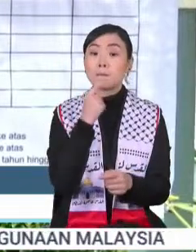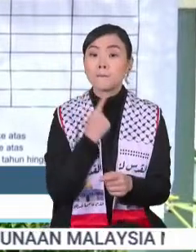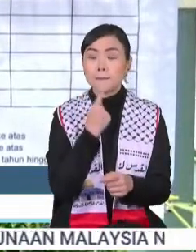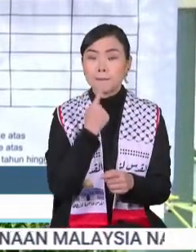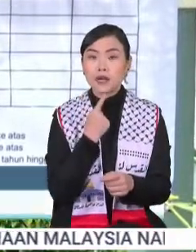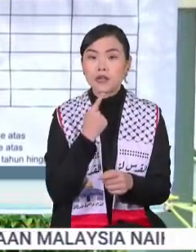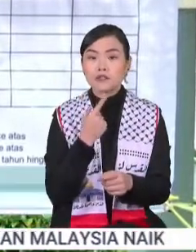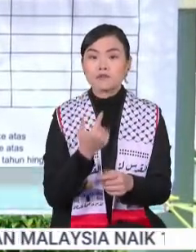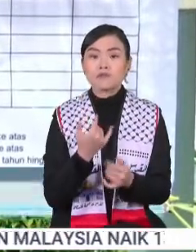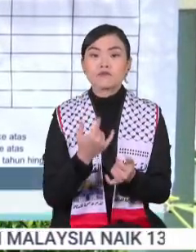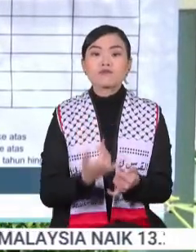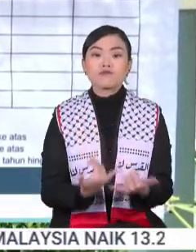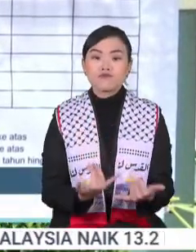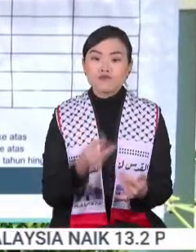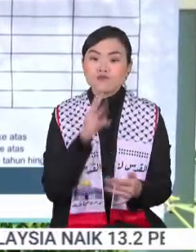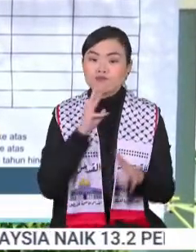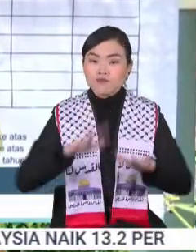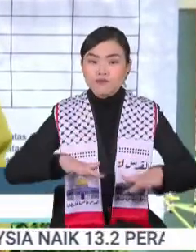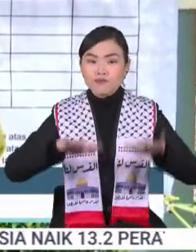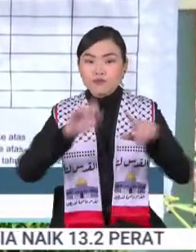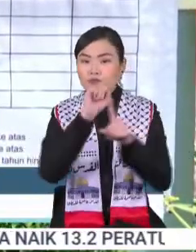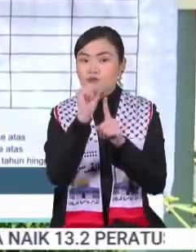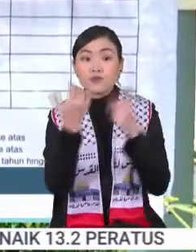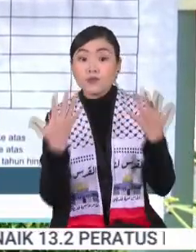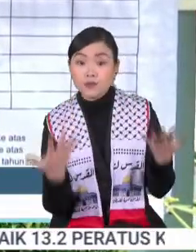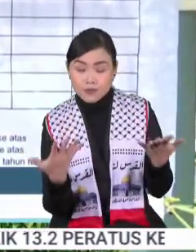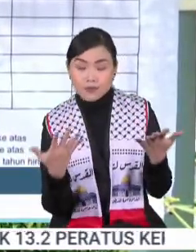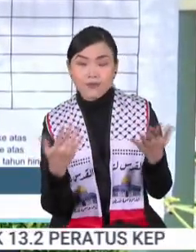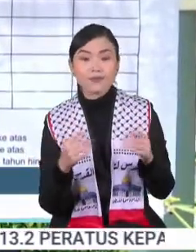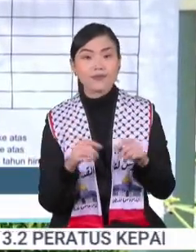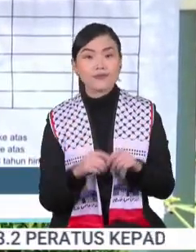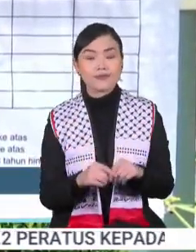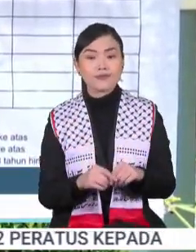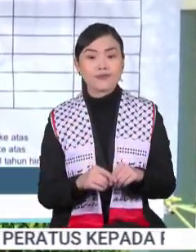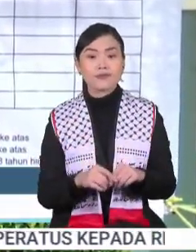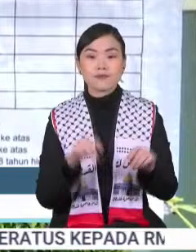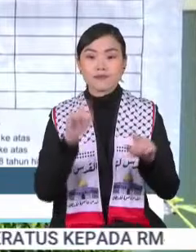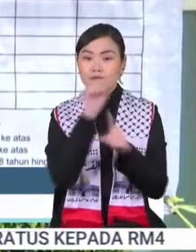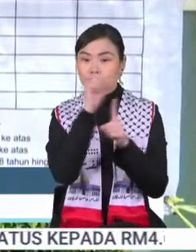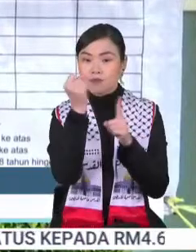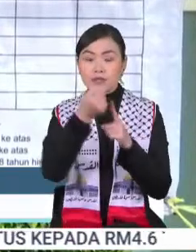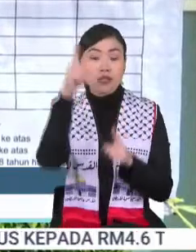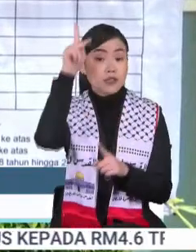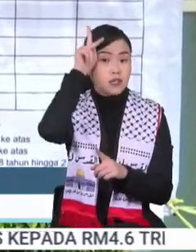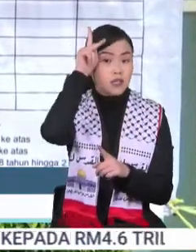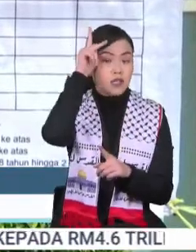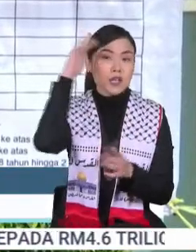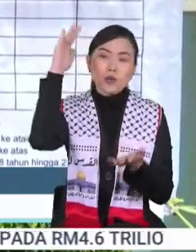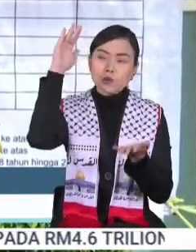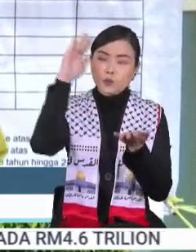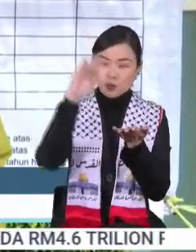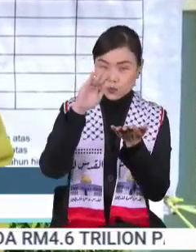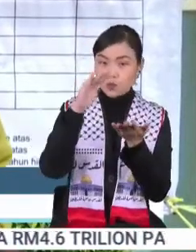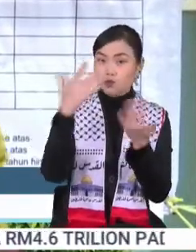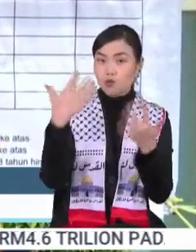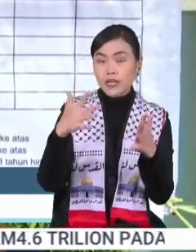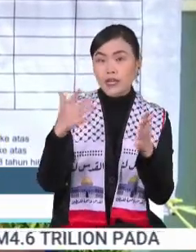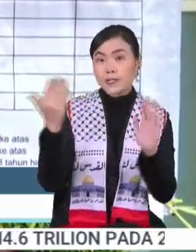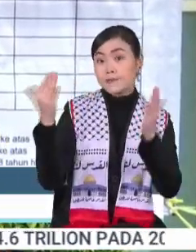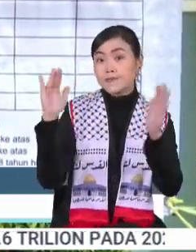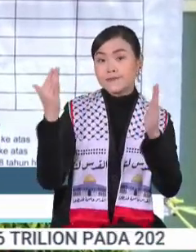terkini banjir di kawasan Tanah Merah ini situasi banjir di Kelantan sedikit menurun